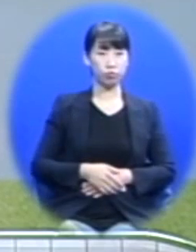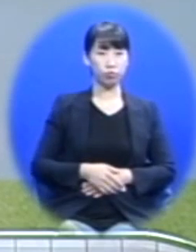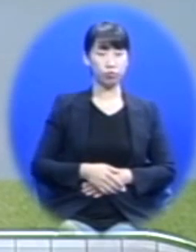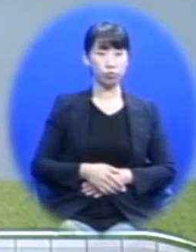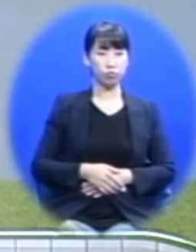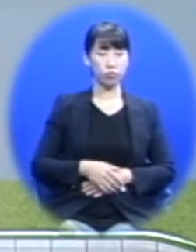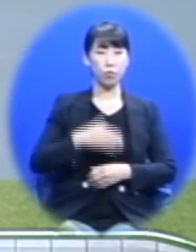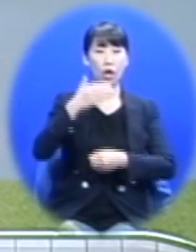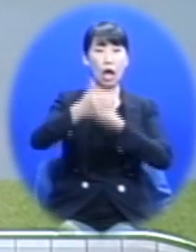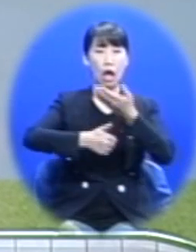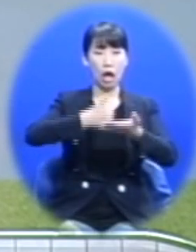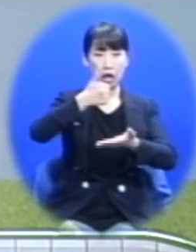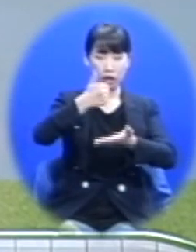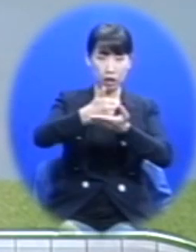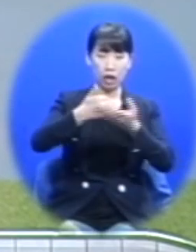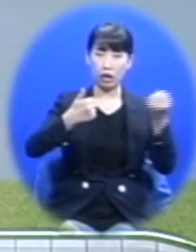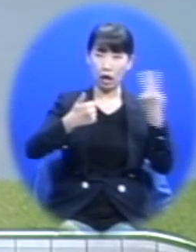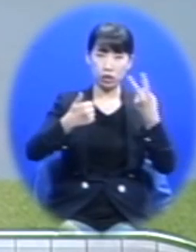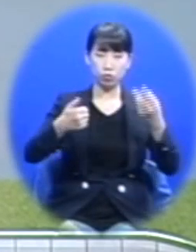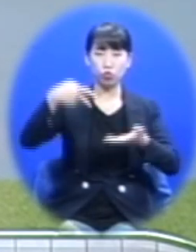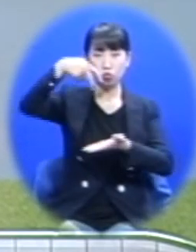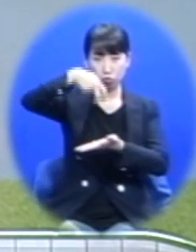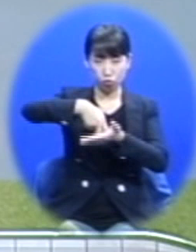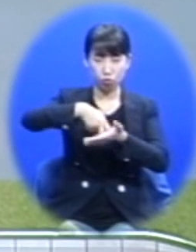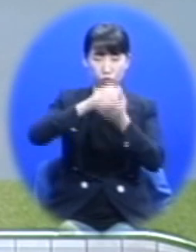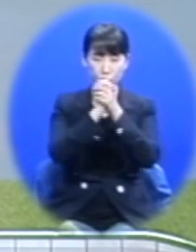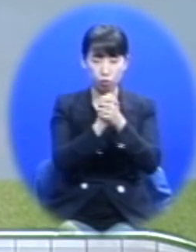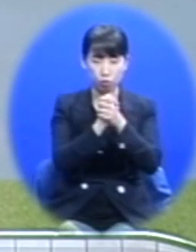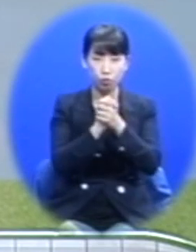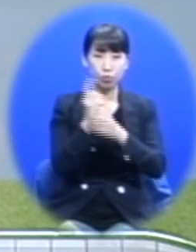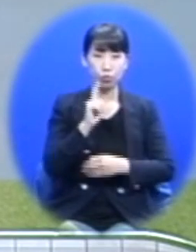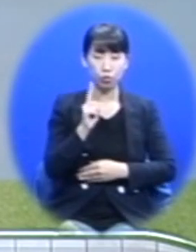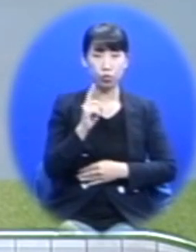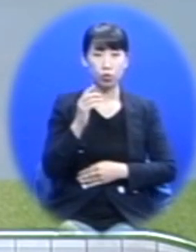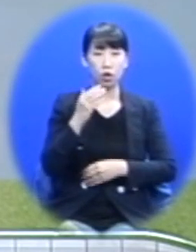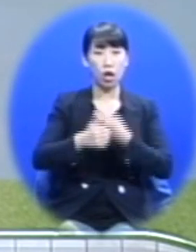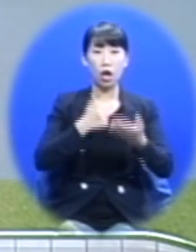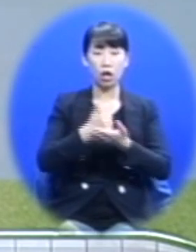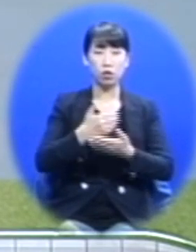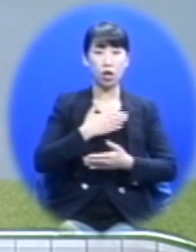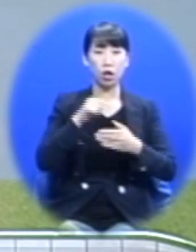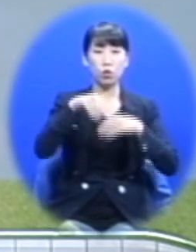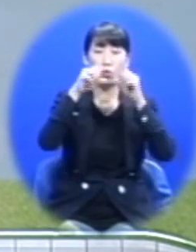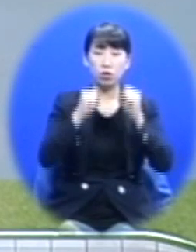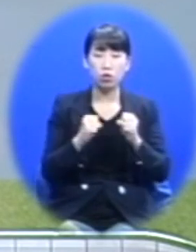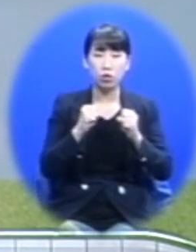그가 하나님 앞에 다시 무릎을 꿇습니다. 하나님, 지금 제가 여기 있는 것은 사람이 떡으로만 사는 것이